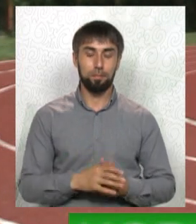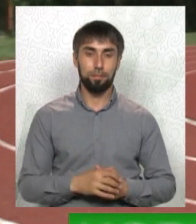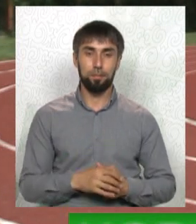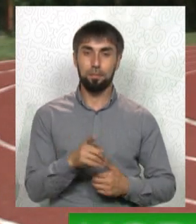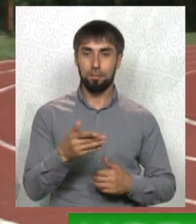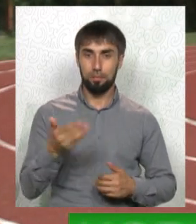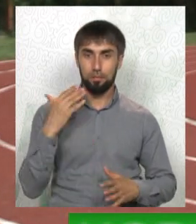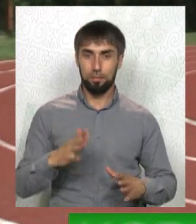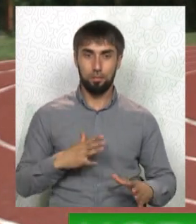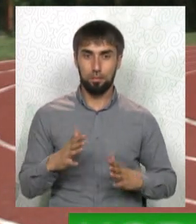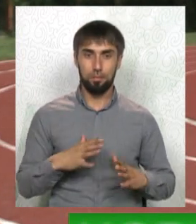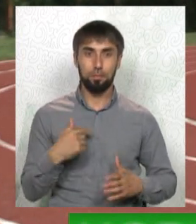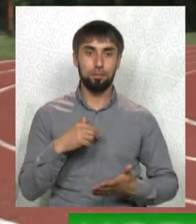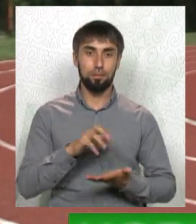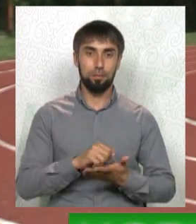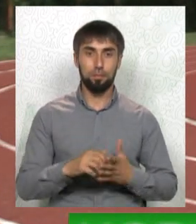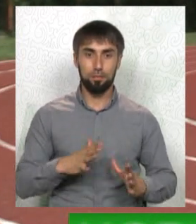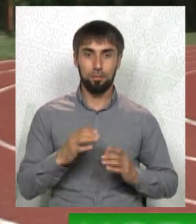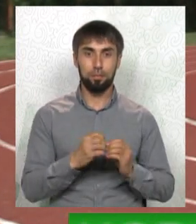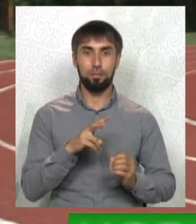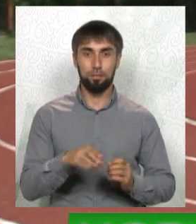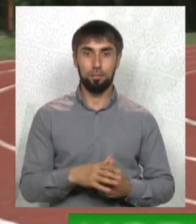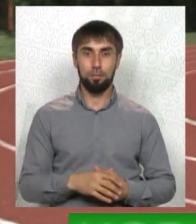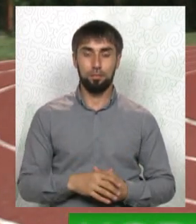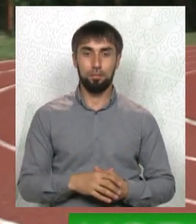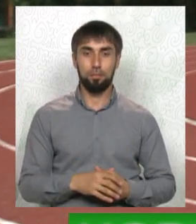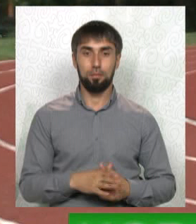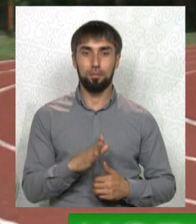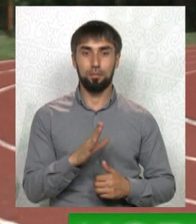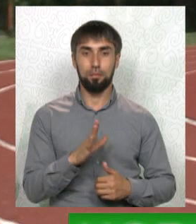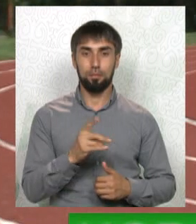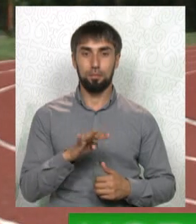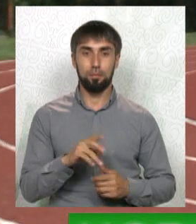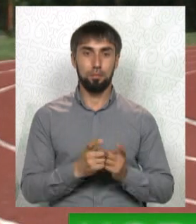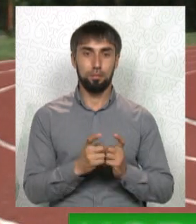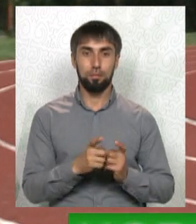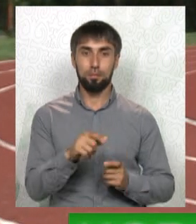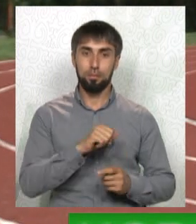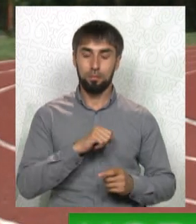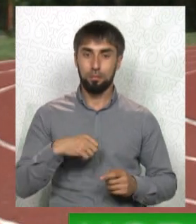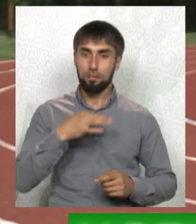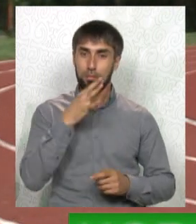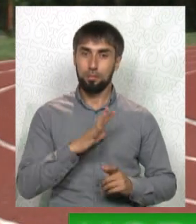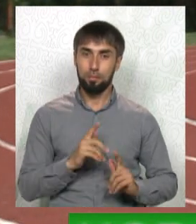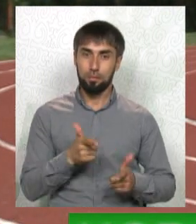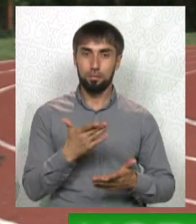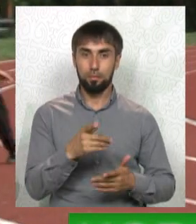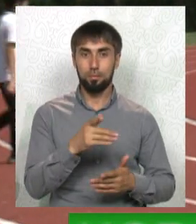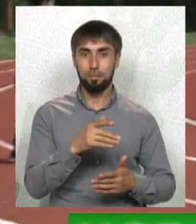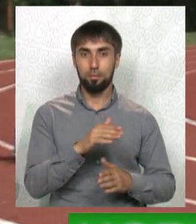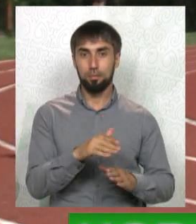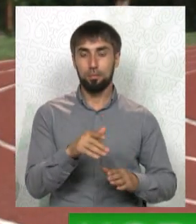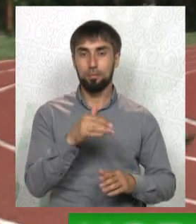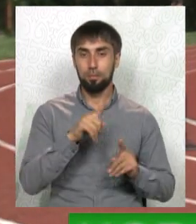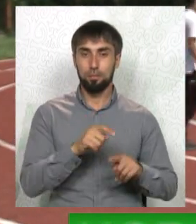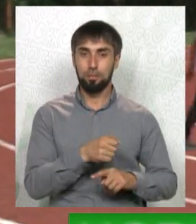Сколько я занимался? Я занимался. Вольной борьбой. Хай без мозга, хай тает. Да, тянгу